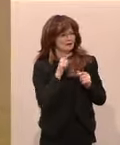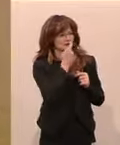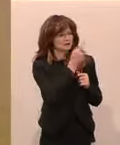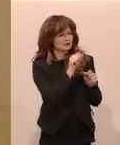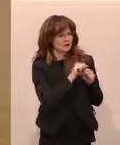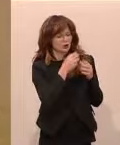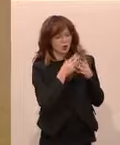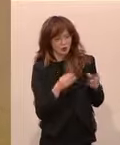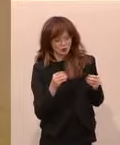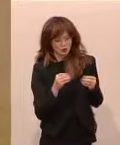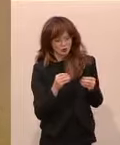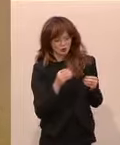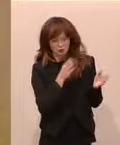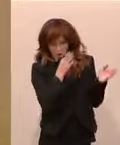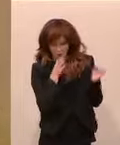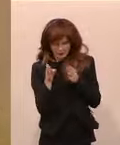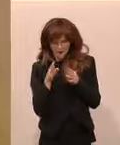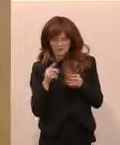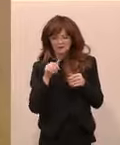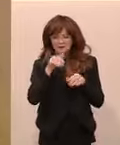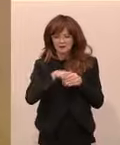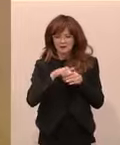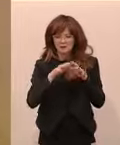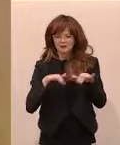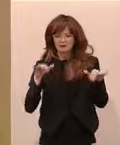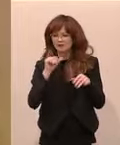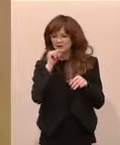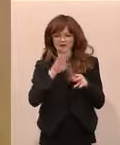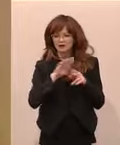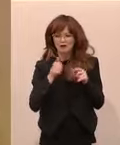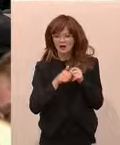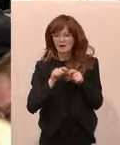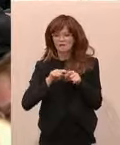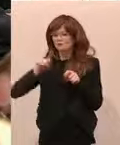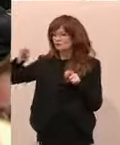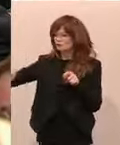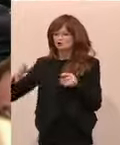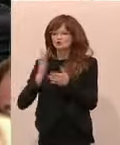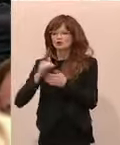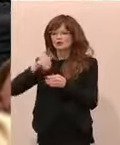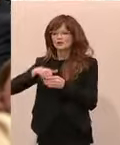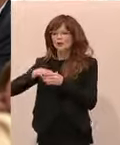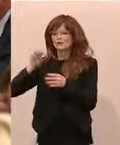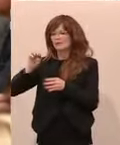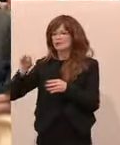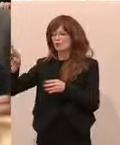Prozess einbringen und nicht nur mit einem Fuß bereits im EU-Wahlkampf sich befinden.